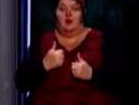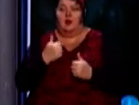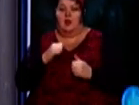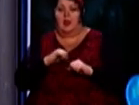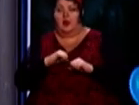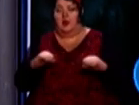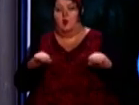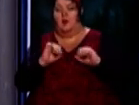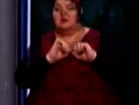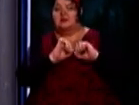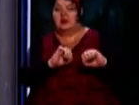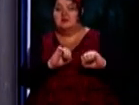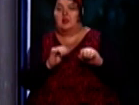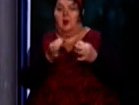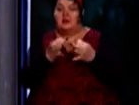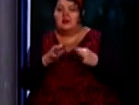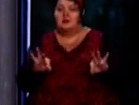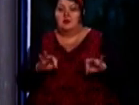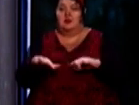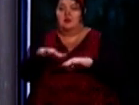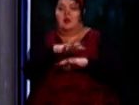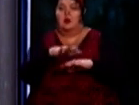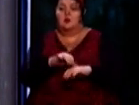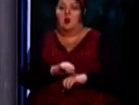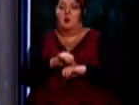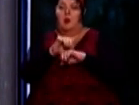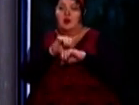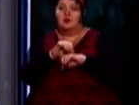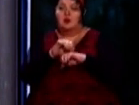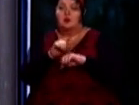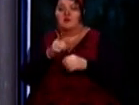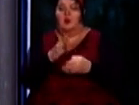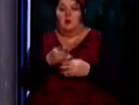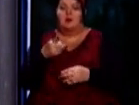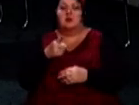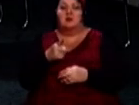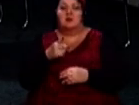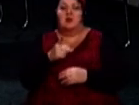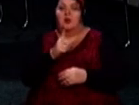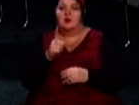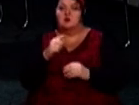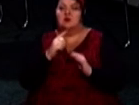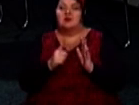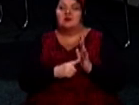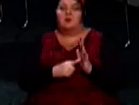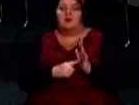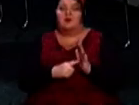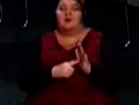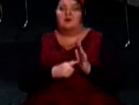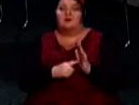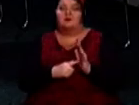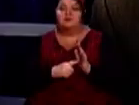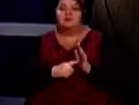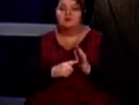територія Майдану. І є у нас така ідея, що... Нагадаю, ви маєте 2 хвилини на відповідь на кожне запитання, яке має, так і наших гостей.